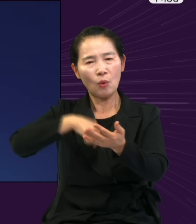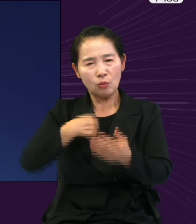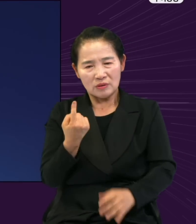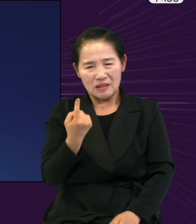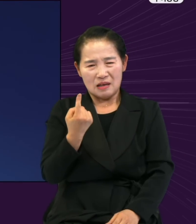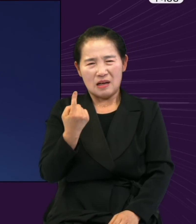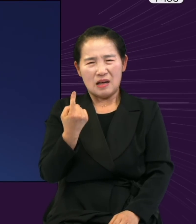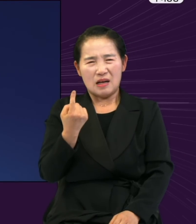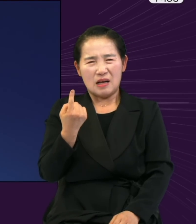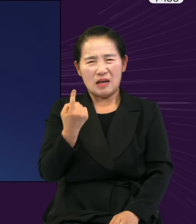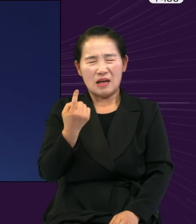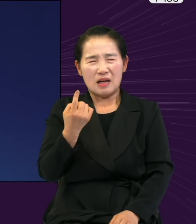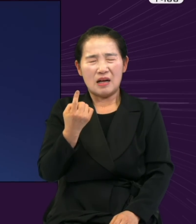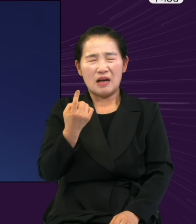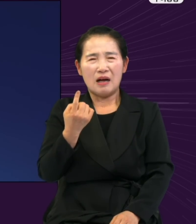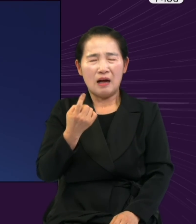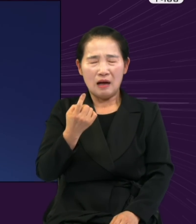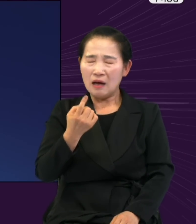함께 계셨습니다.